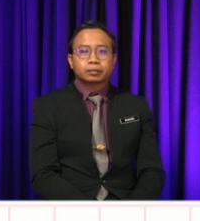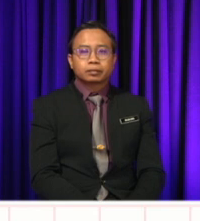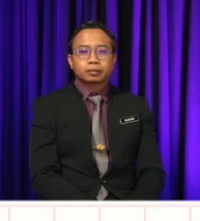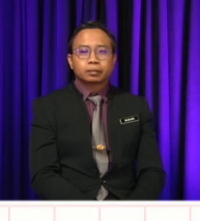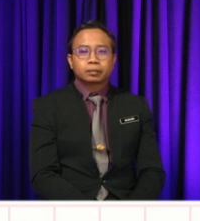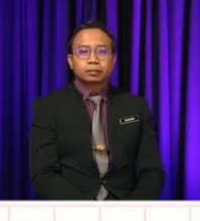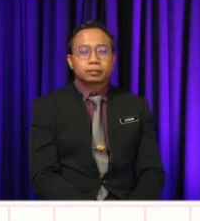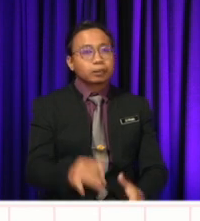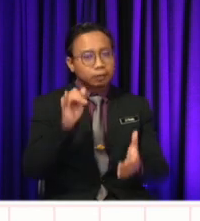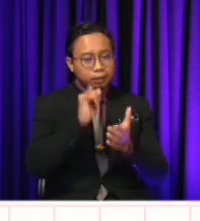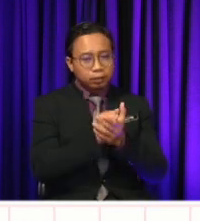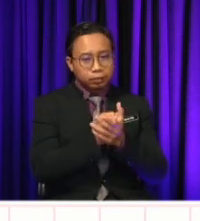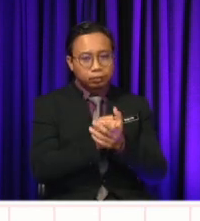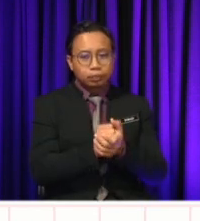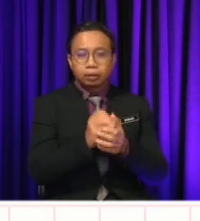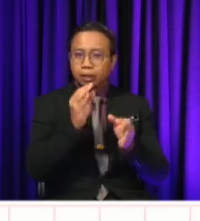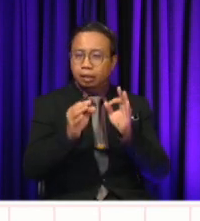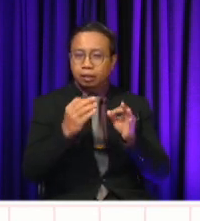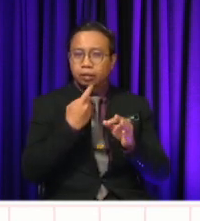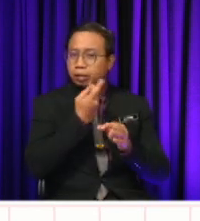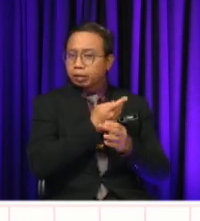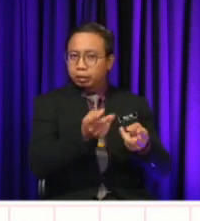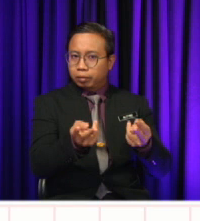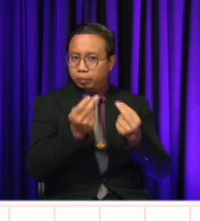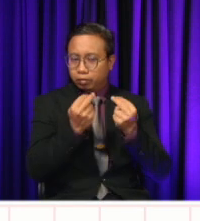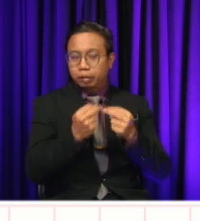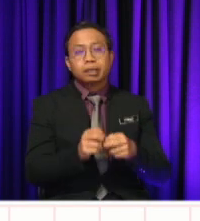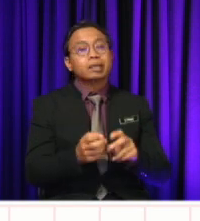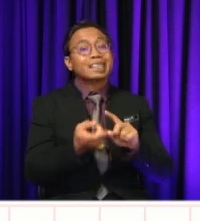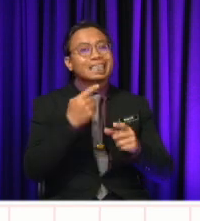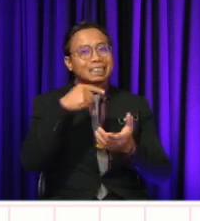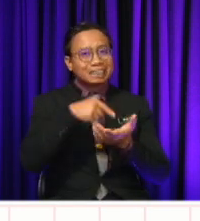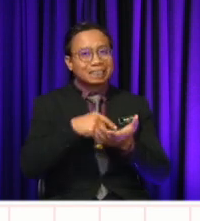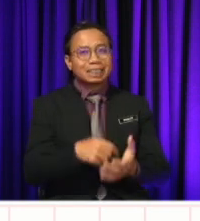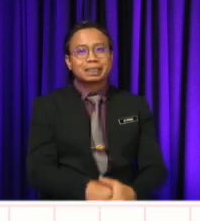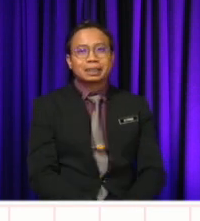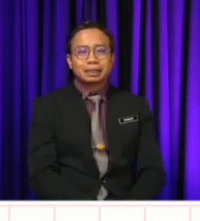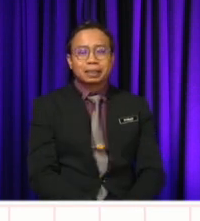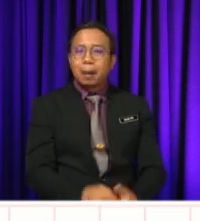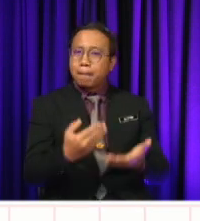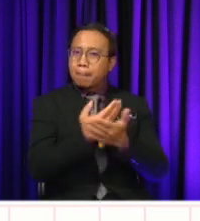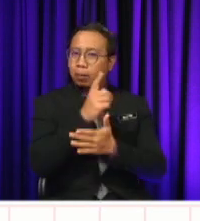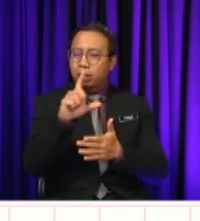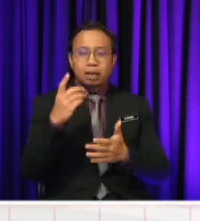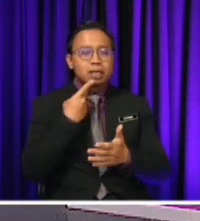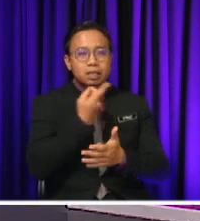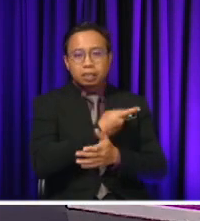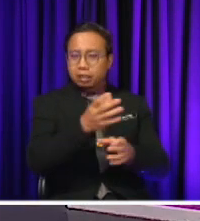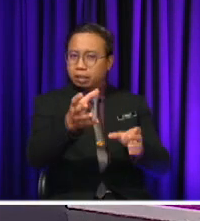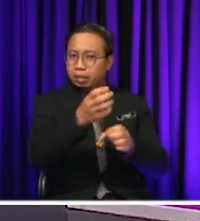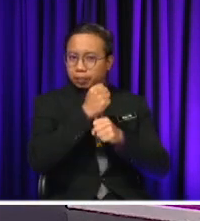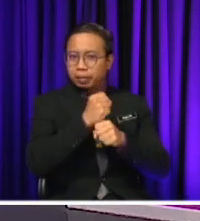itu yang kita perlukan daripada sini barulah kita dapat